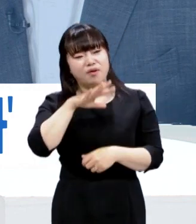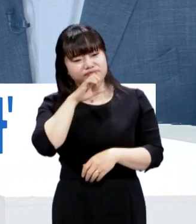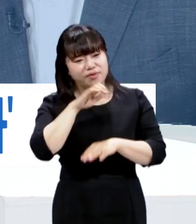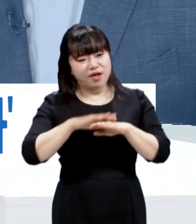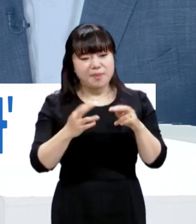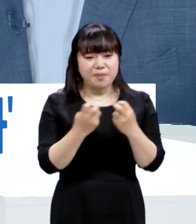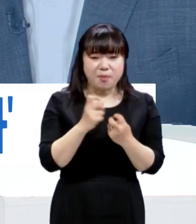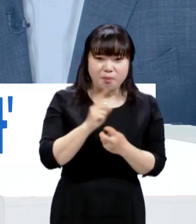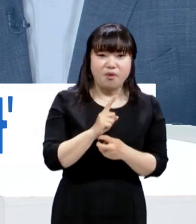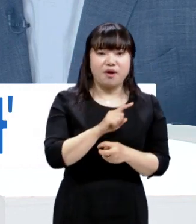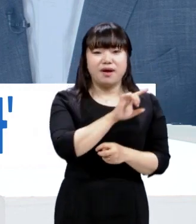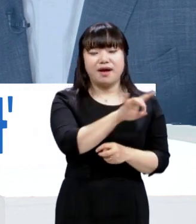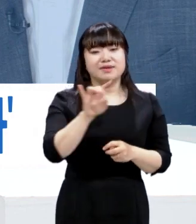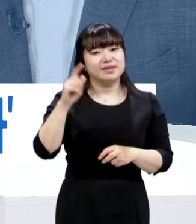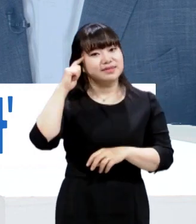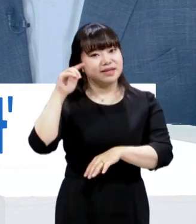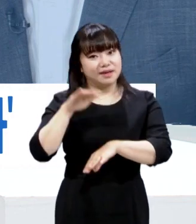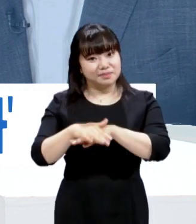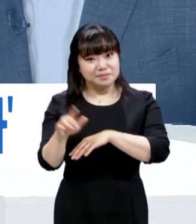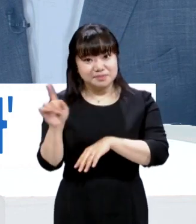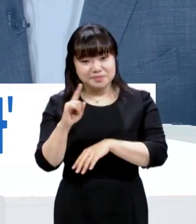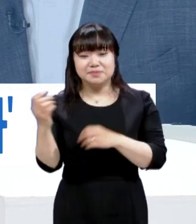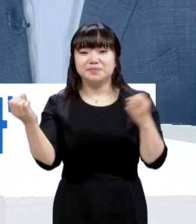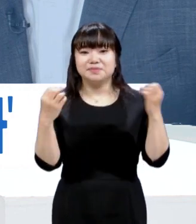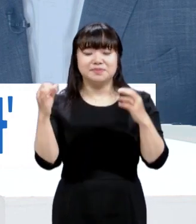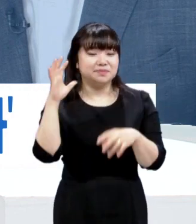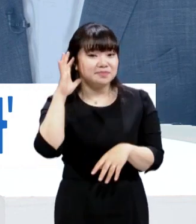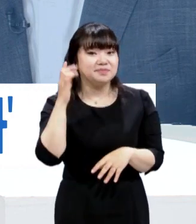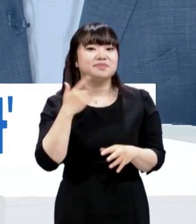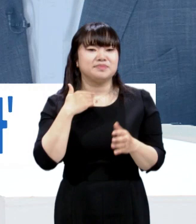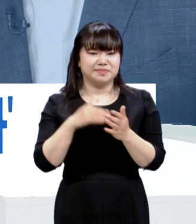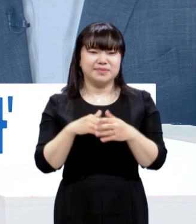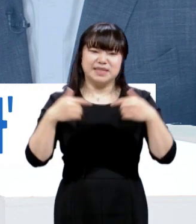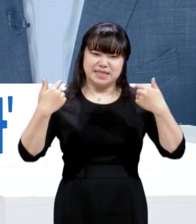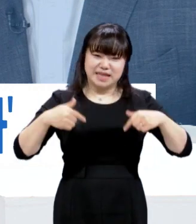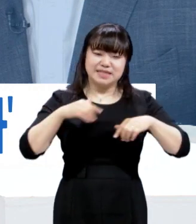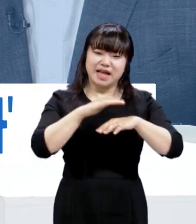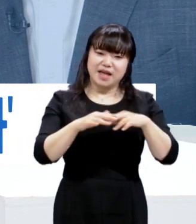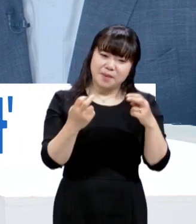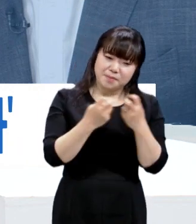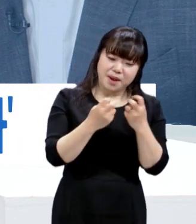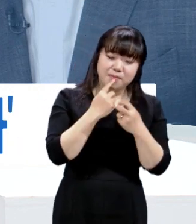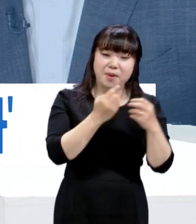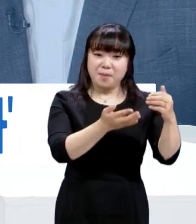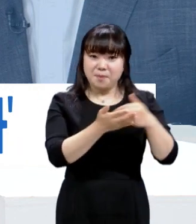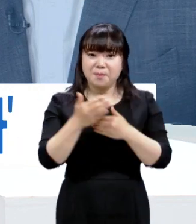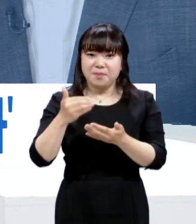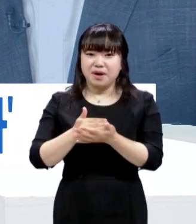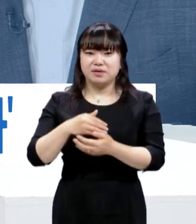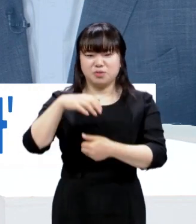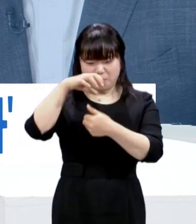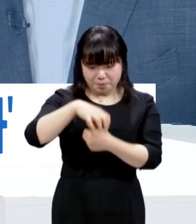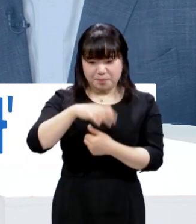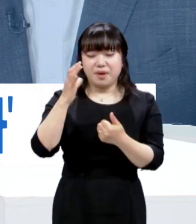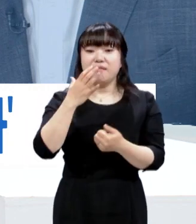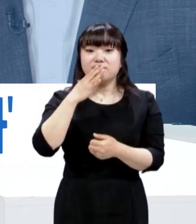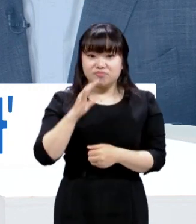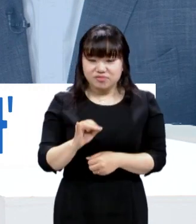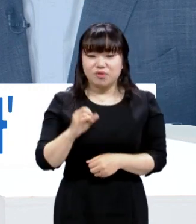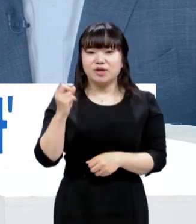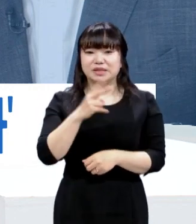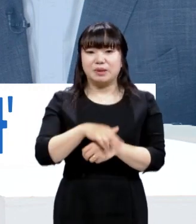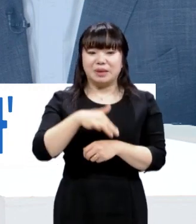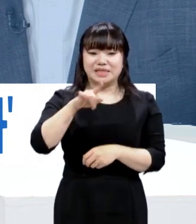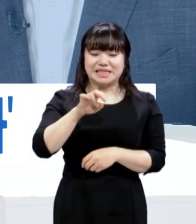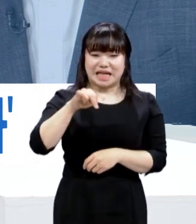대해 여야 후보들의 입장을 들어봤습니다 전거 철마다 해결 적 모습을 강조하는 규제완화와 또 창신 숭인동